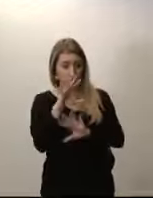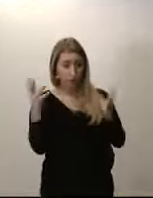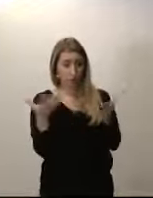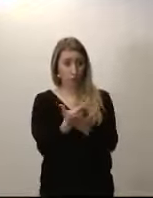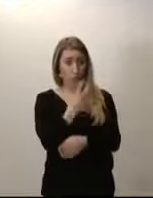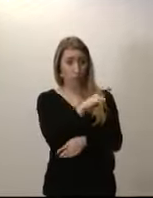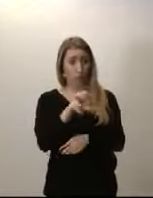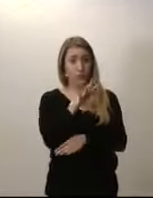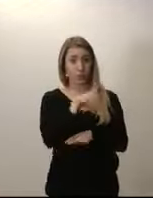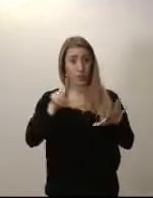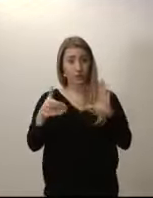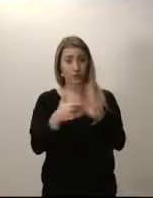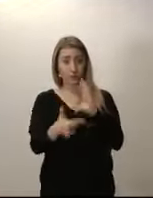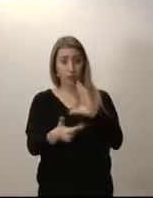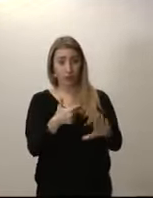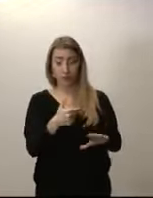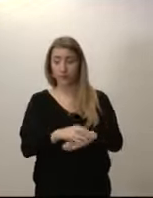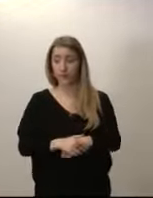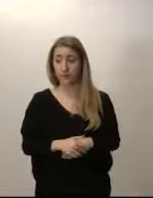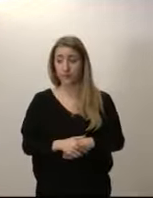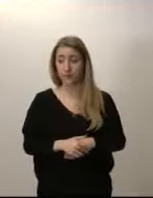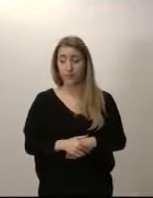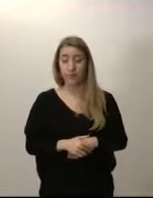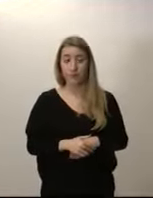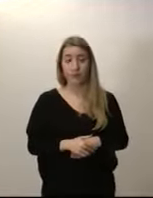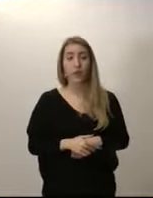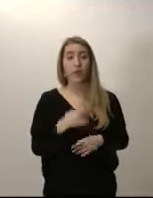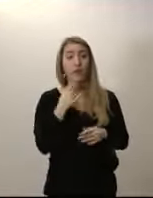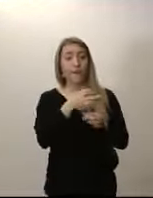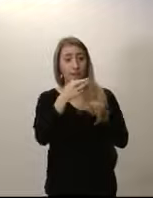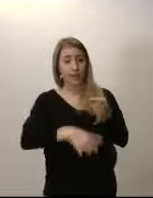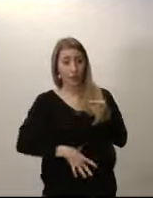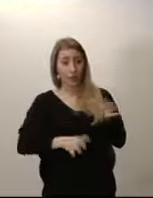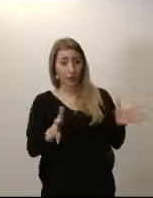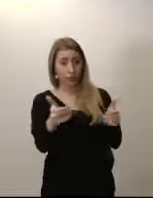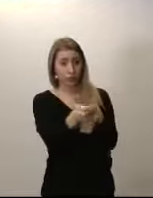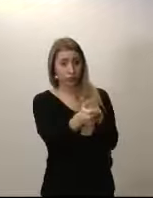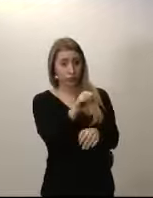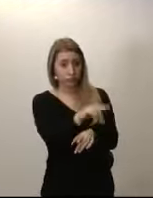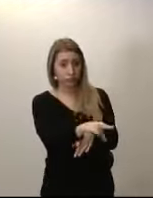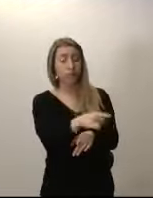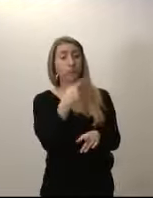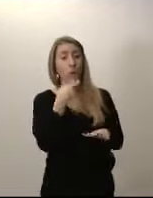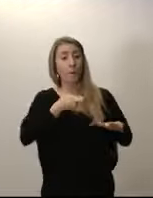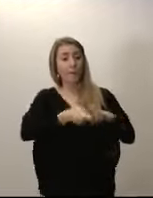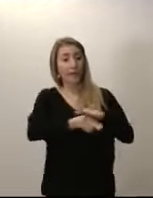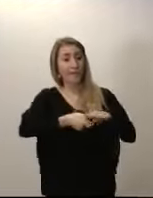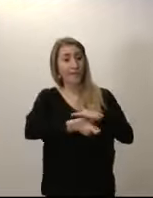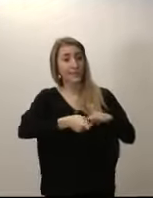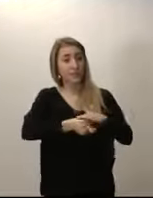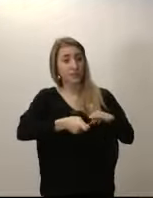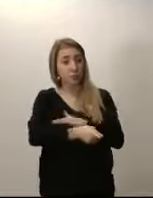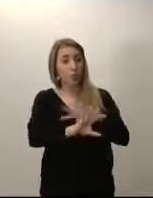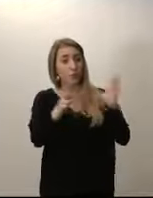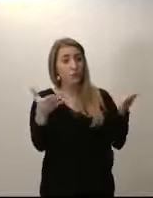347 000 euros. Donc, le résultat de cette section d'investissement, donc vous voyez